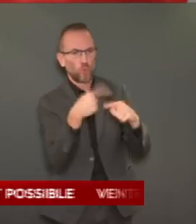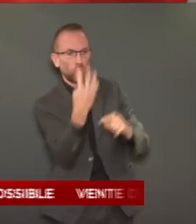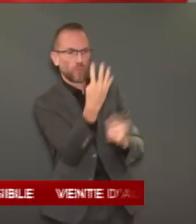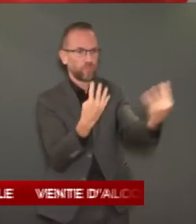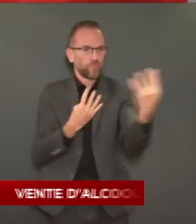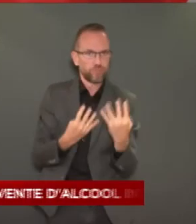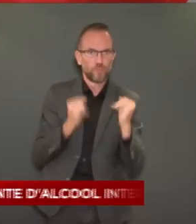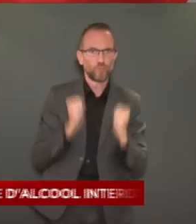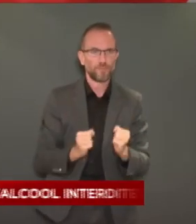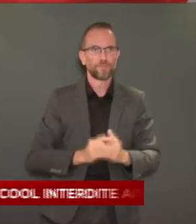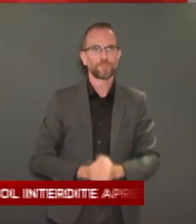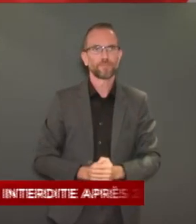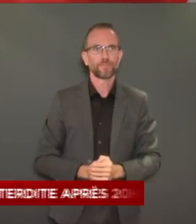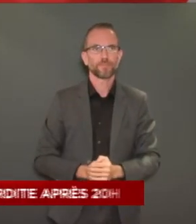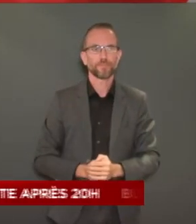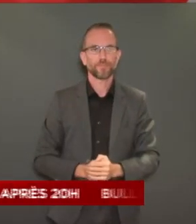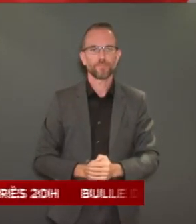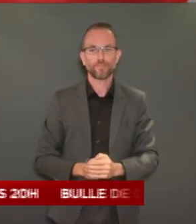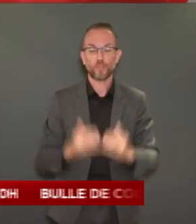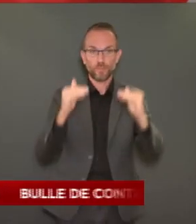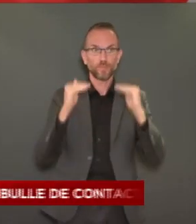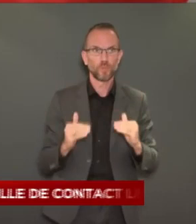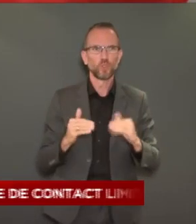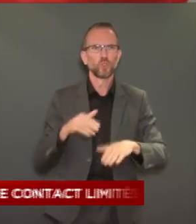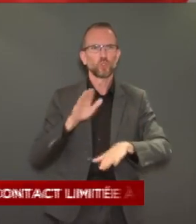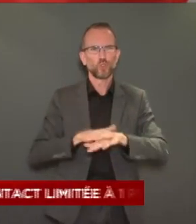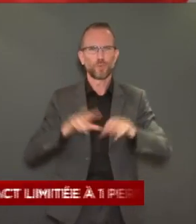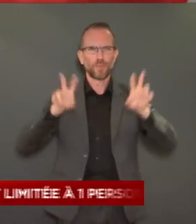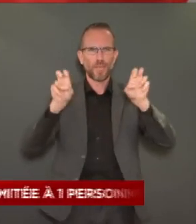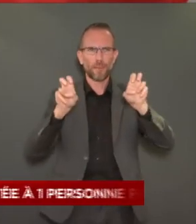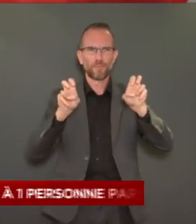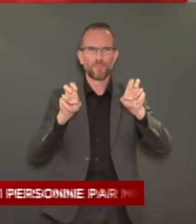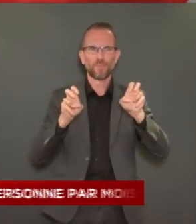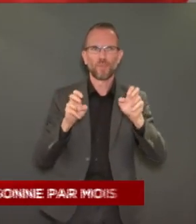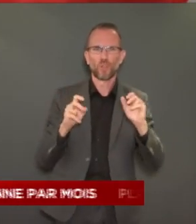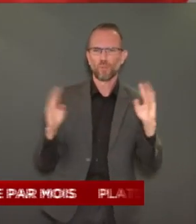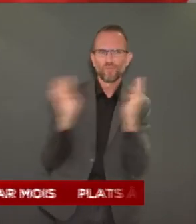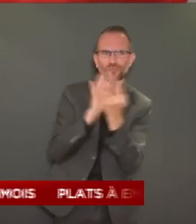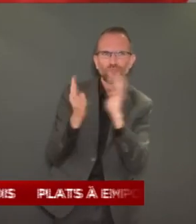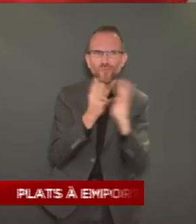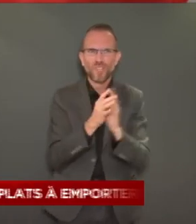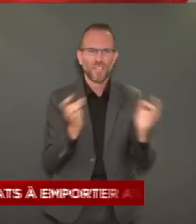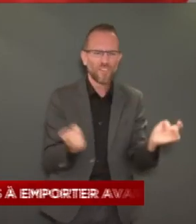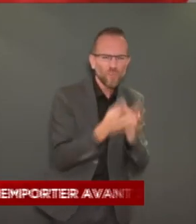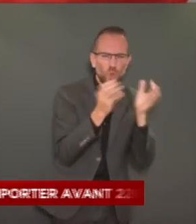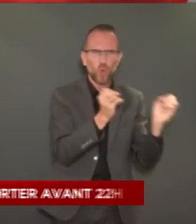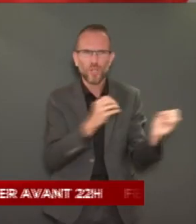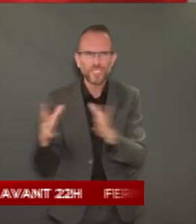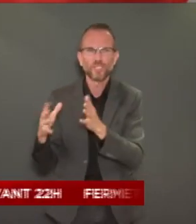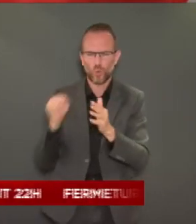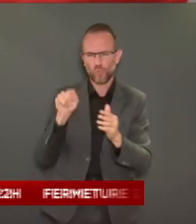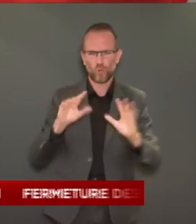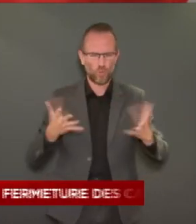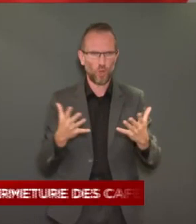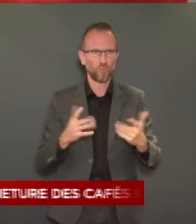Dans le domaine public, les rassemblements non organisés, comme l'on a dit la semaine passée, un